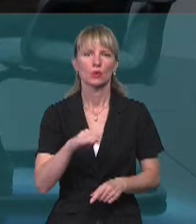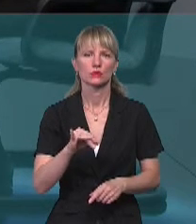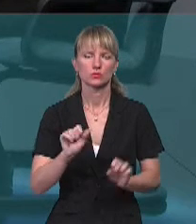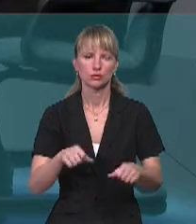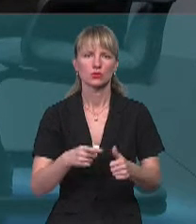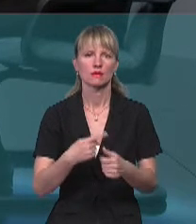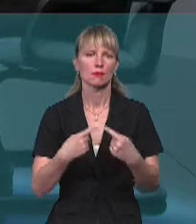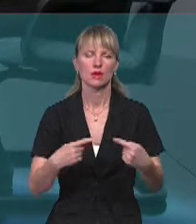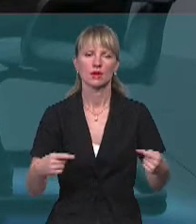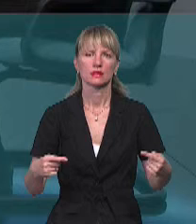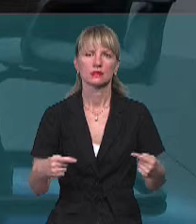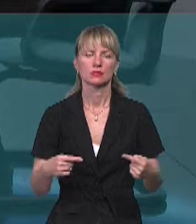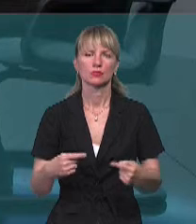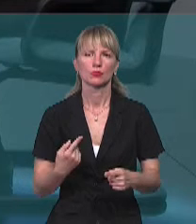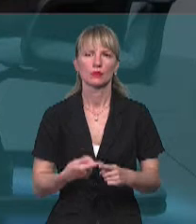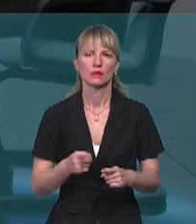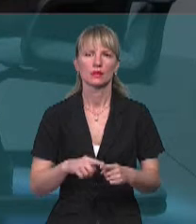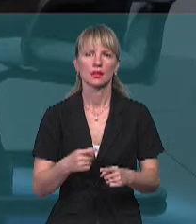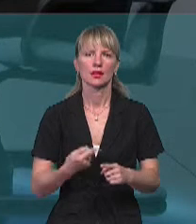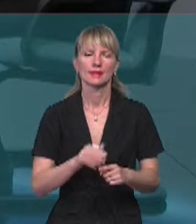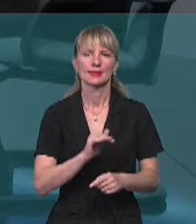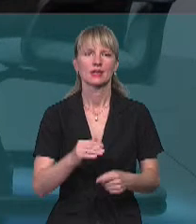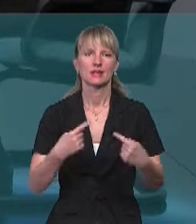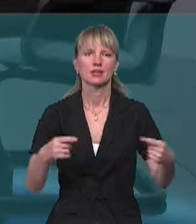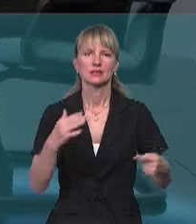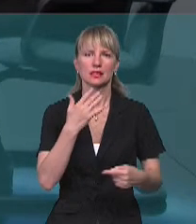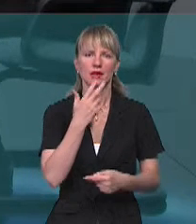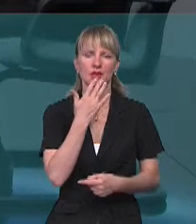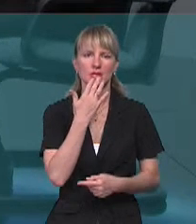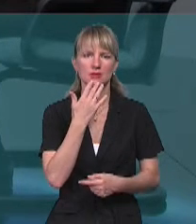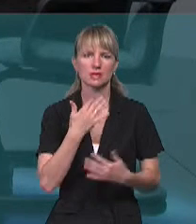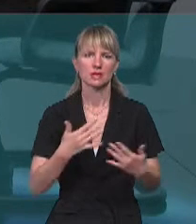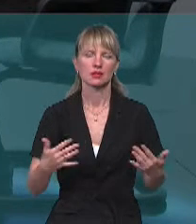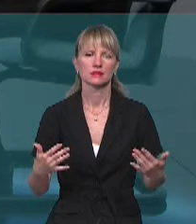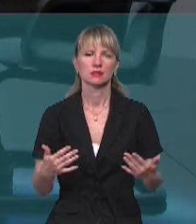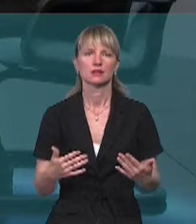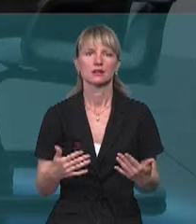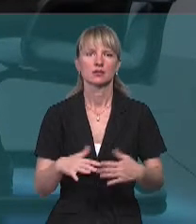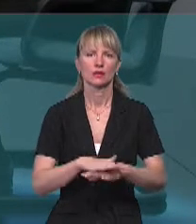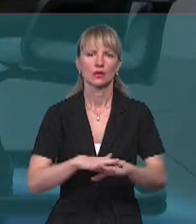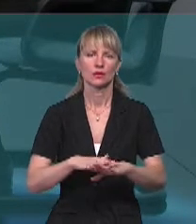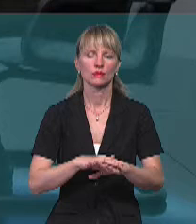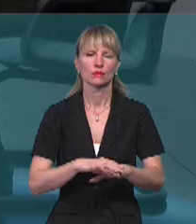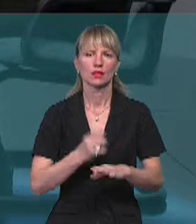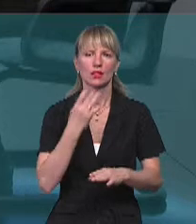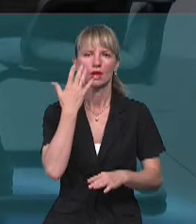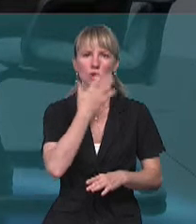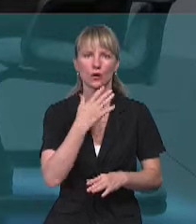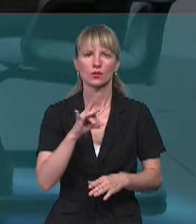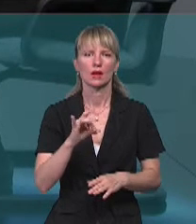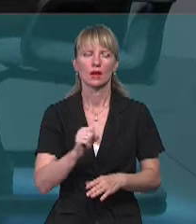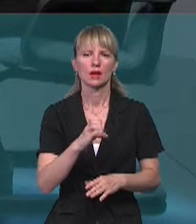назвать, то есть по-разному. Поэтому это дети разных национальностей, там и негроидная раса,